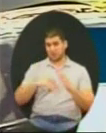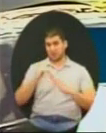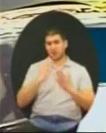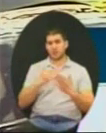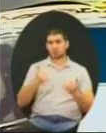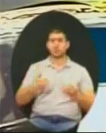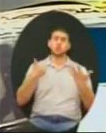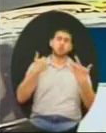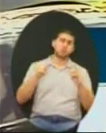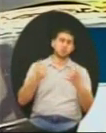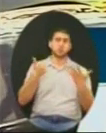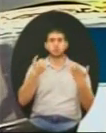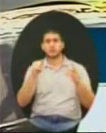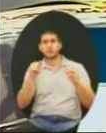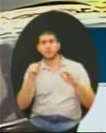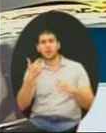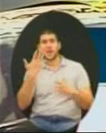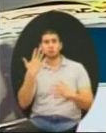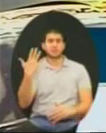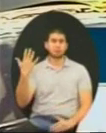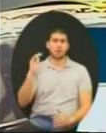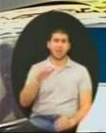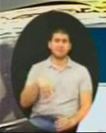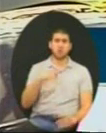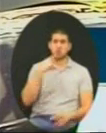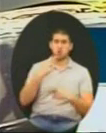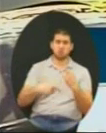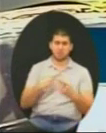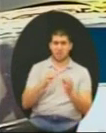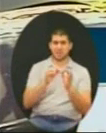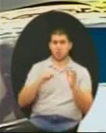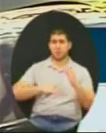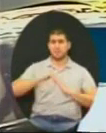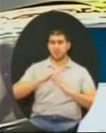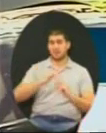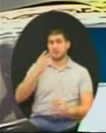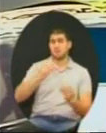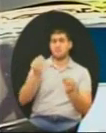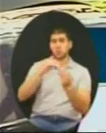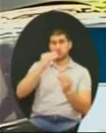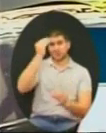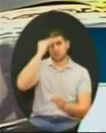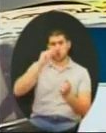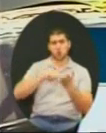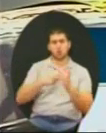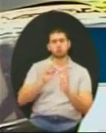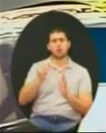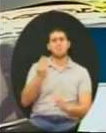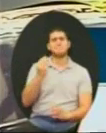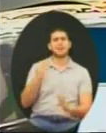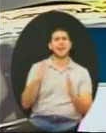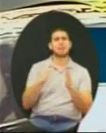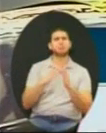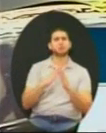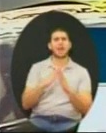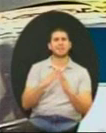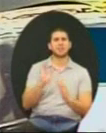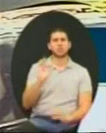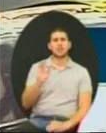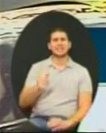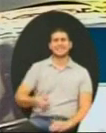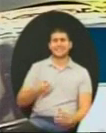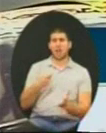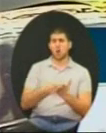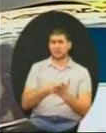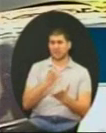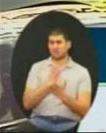מ-60,000, 55,000, 60,000 התחלות בנייה כל שנה. מעבר לזה, בואו לא נשכח את התוכנית הדגל של מחיר למשתכן של שר האוצר, שכבר